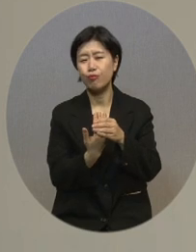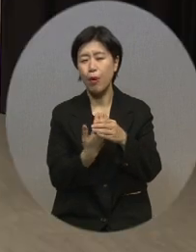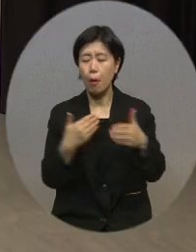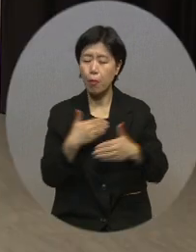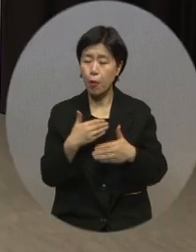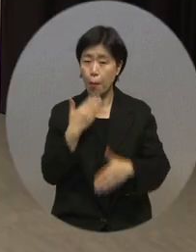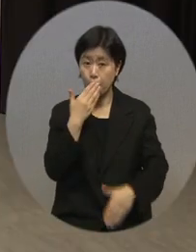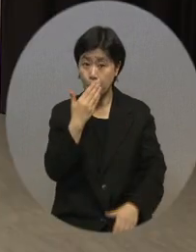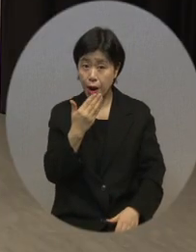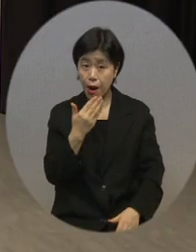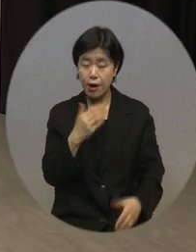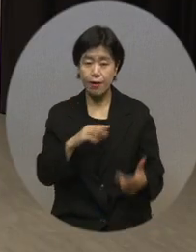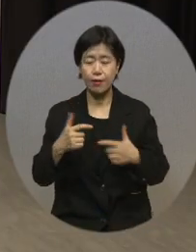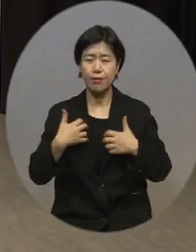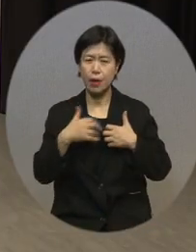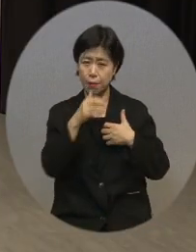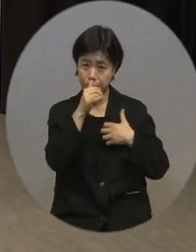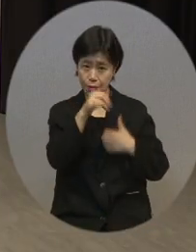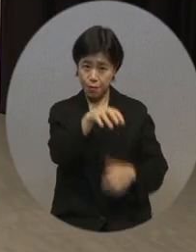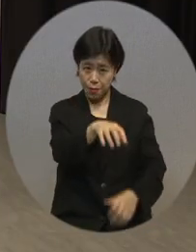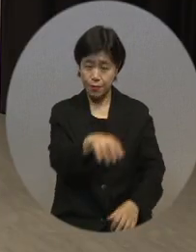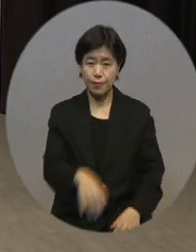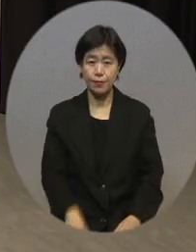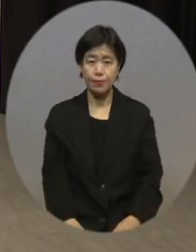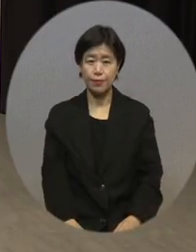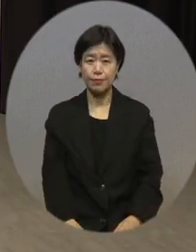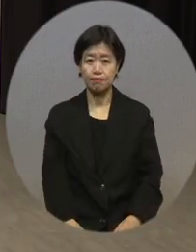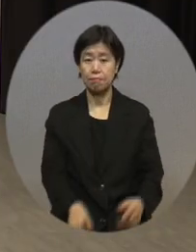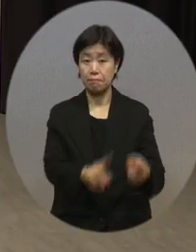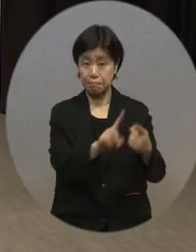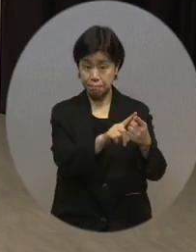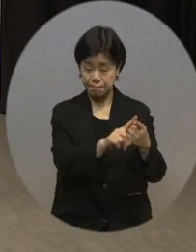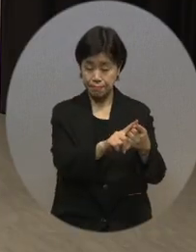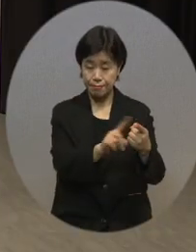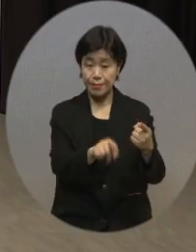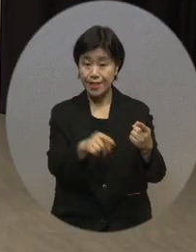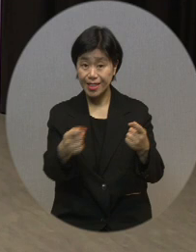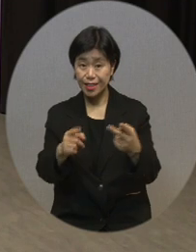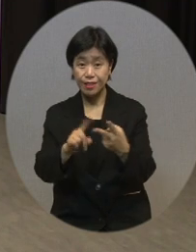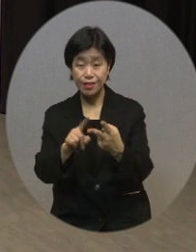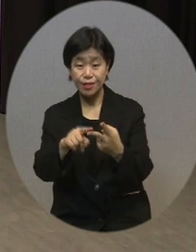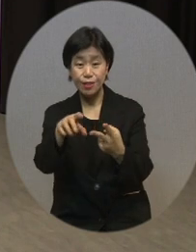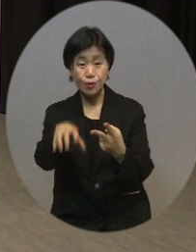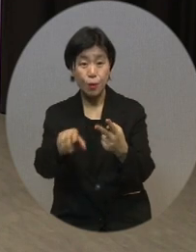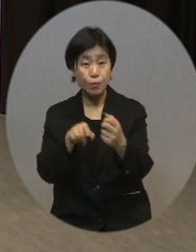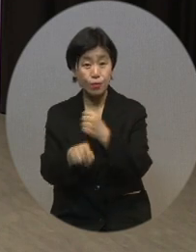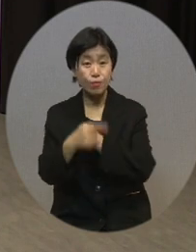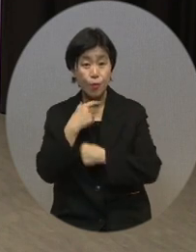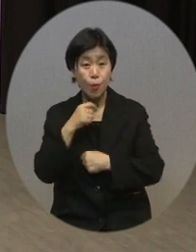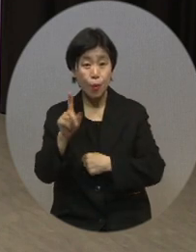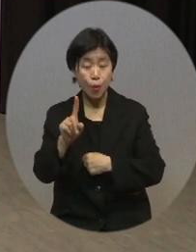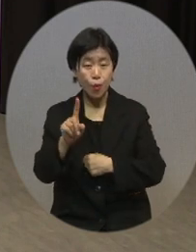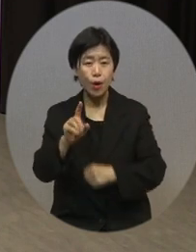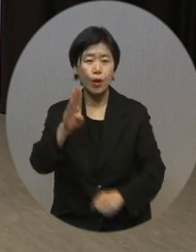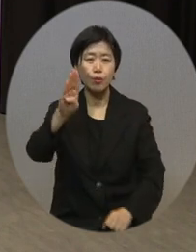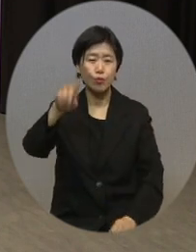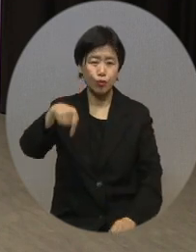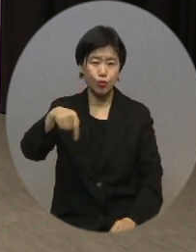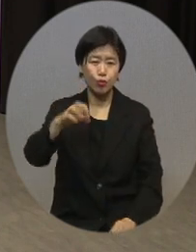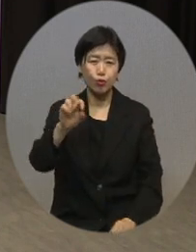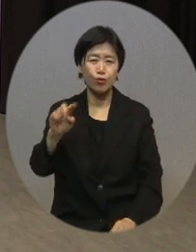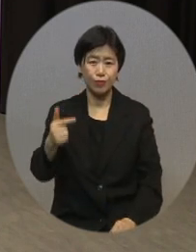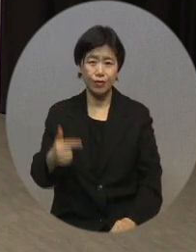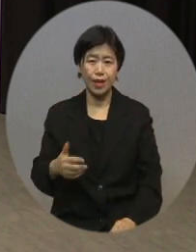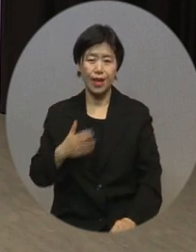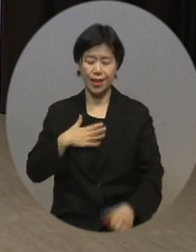있습니다. 그래서 첫 번째 꼽을 수 있는 게 문경이고 두 번째는 부안입니다. 아, 부안. 예, 부안은